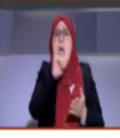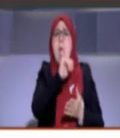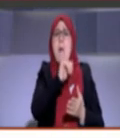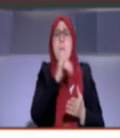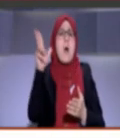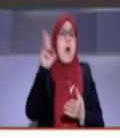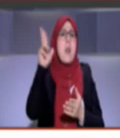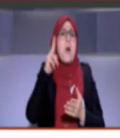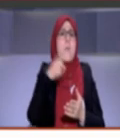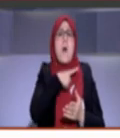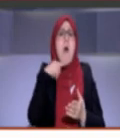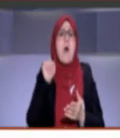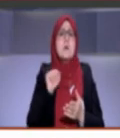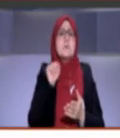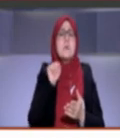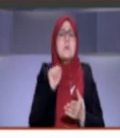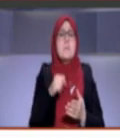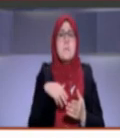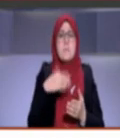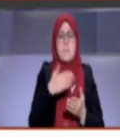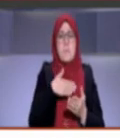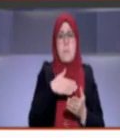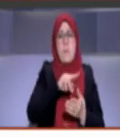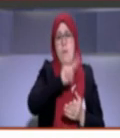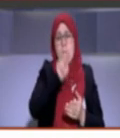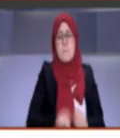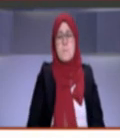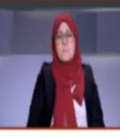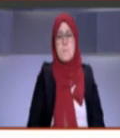شادي. في البداية الحقيقة قبل ساعتين النهاردة